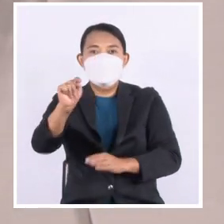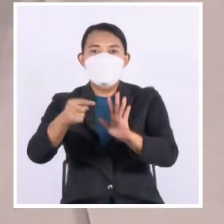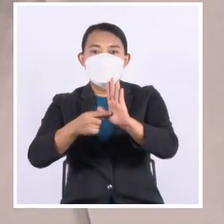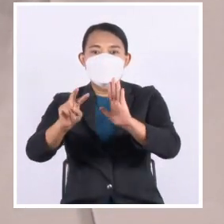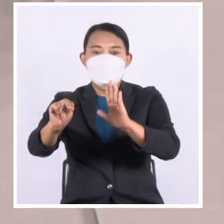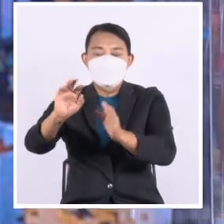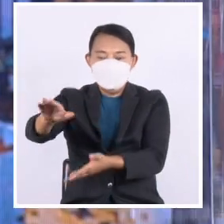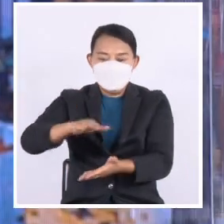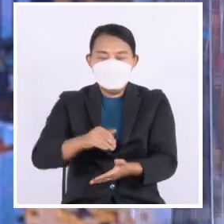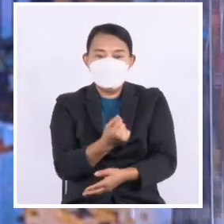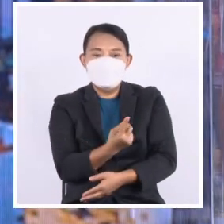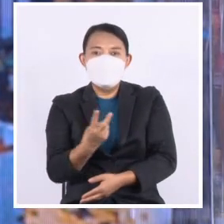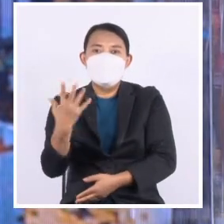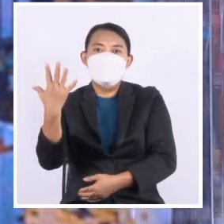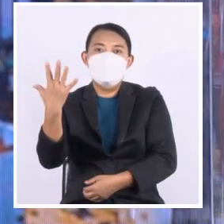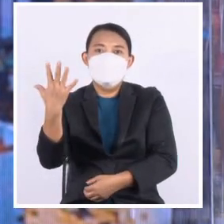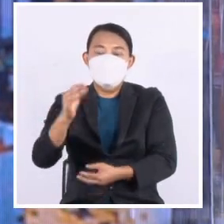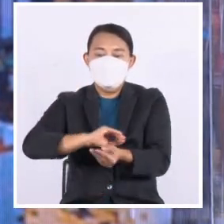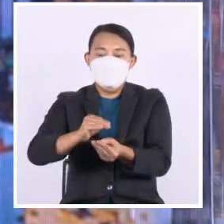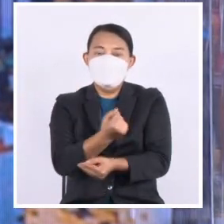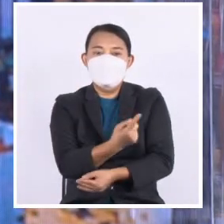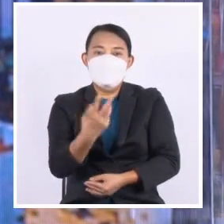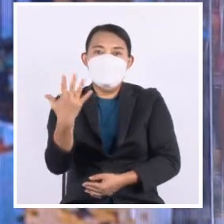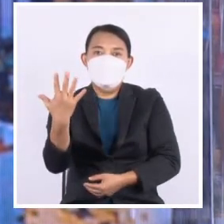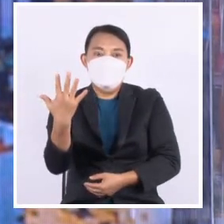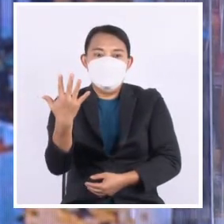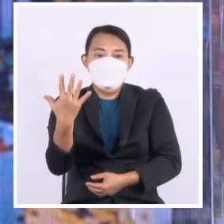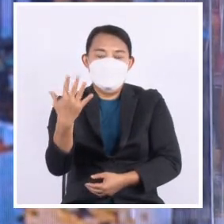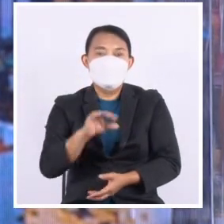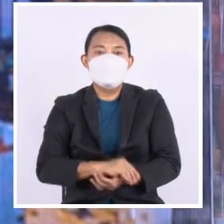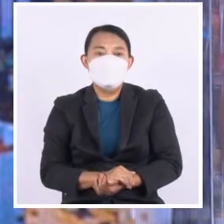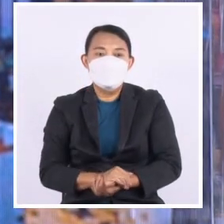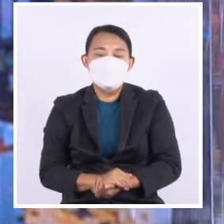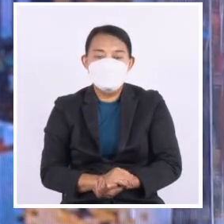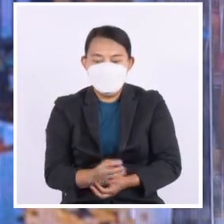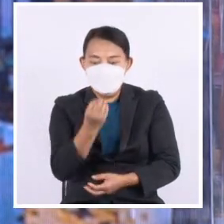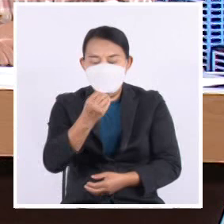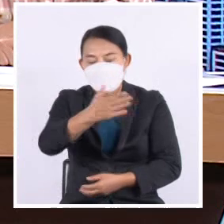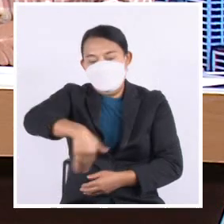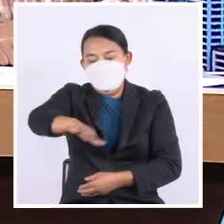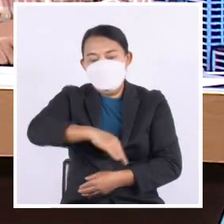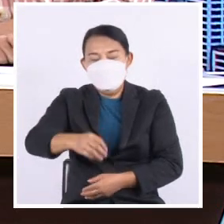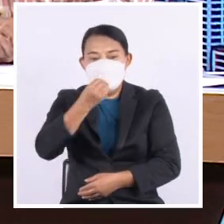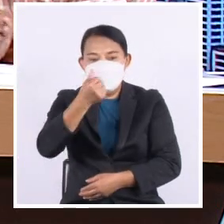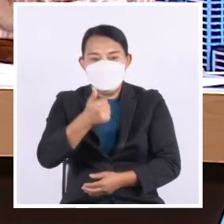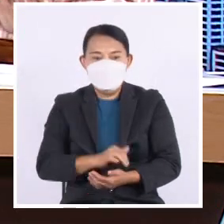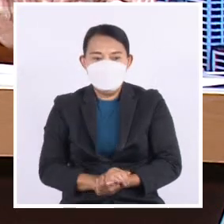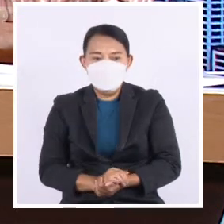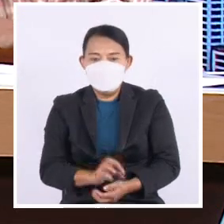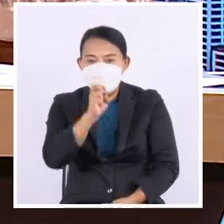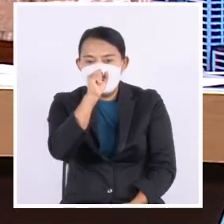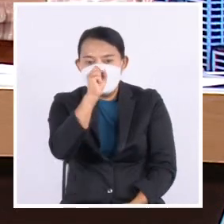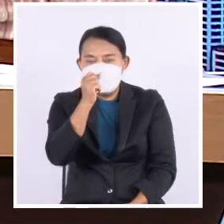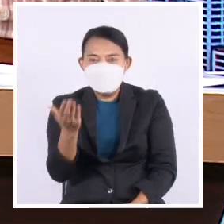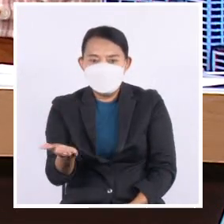เลยส่งมาให้5ลูกส่งมาให้5ลูก โอ้โหลูกโตแบบนี้นี่ก็กินกันได้ทั้งทีม านี่ค่ะเอาพี่สองชิมดูคุณจิ๋มชิมดู